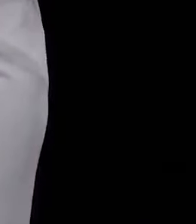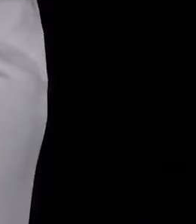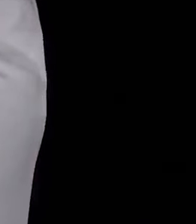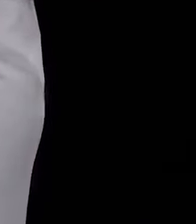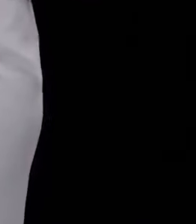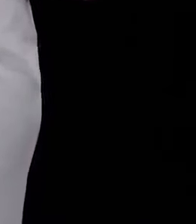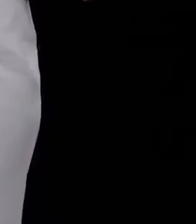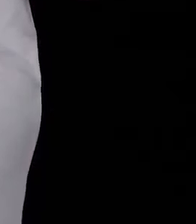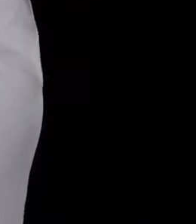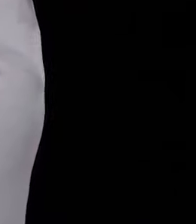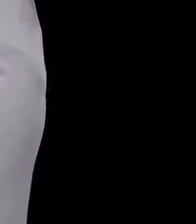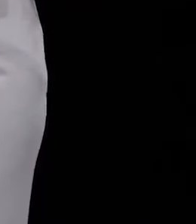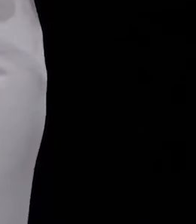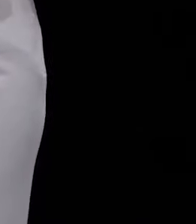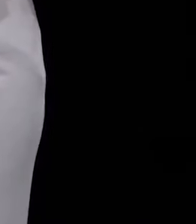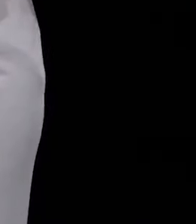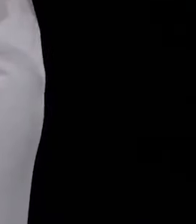유튜브 구독으로 함께하세요